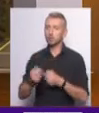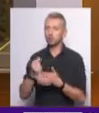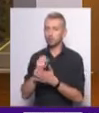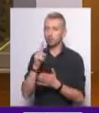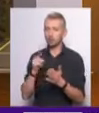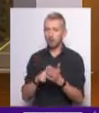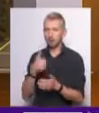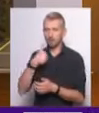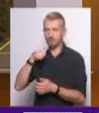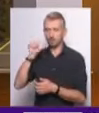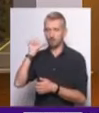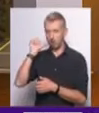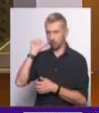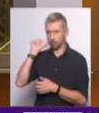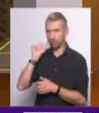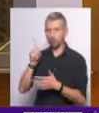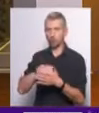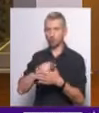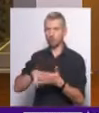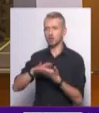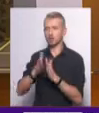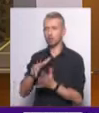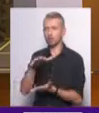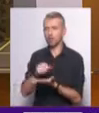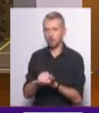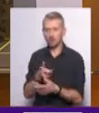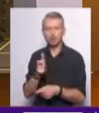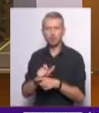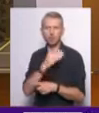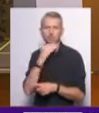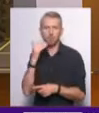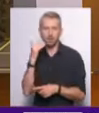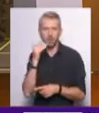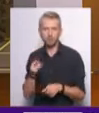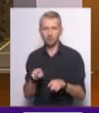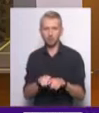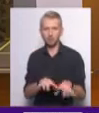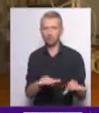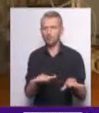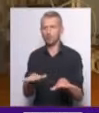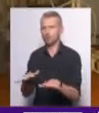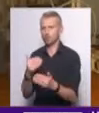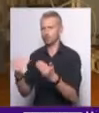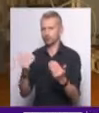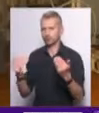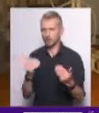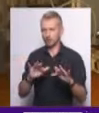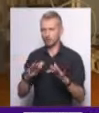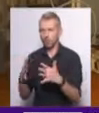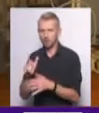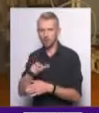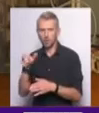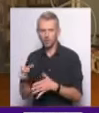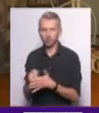питання вчорашнього розірвання договору оренди. Досить багато ось таких от локальних ситуацій, над якими працюють мешканці за